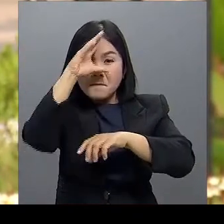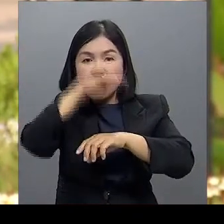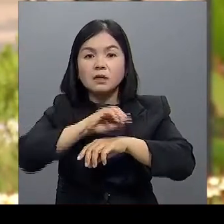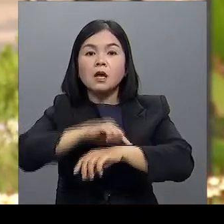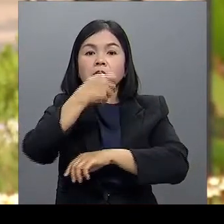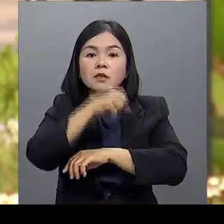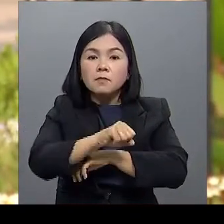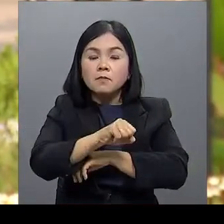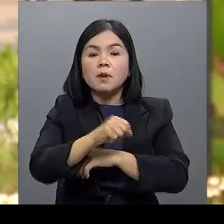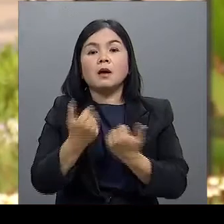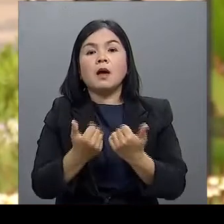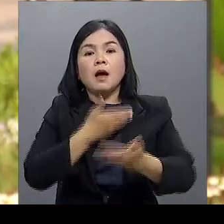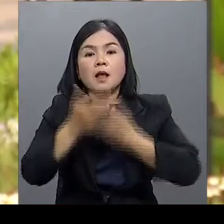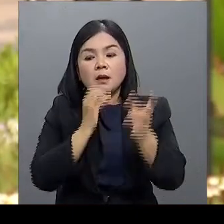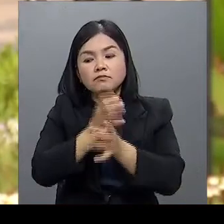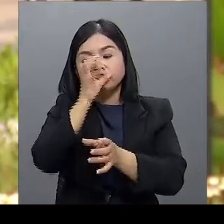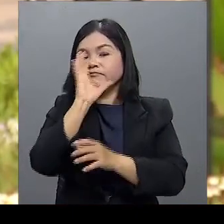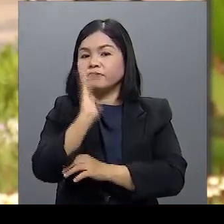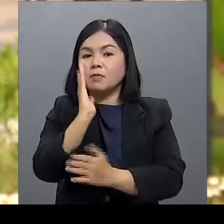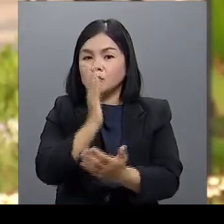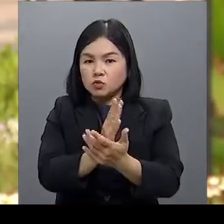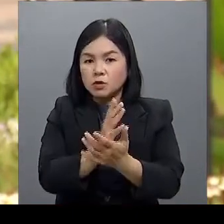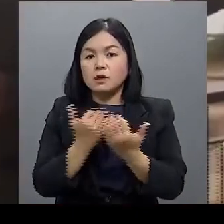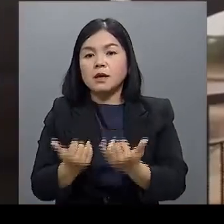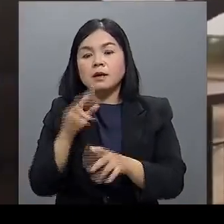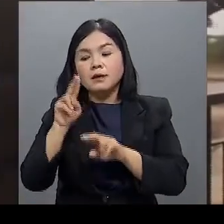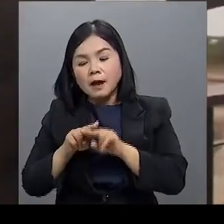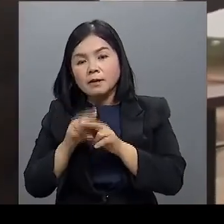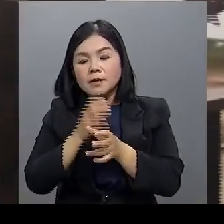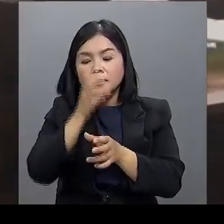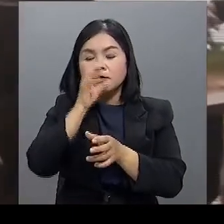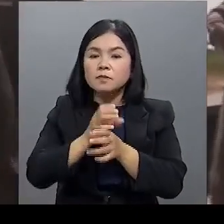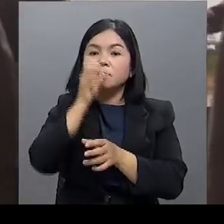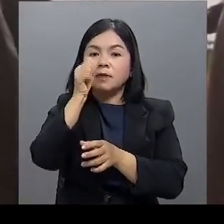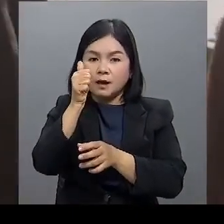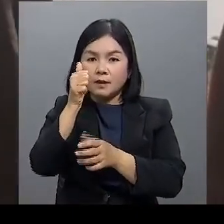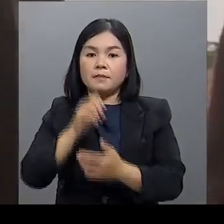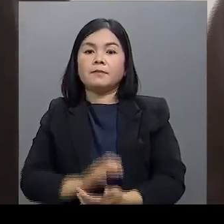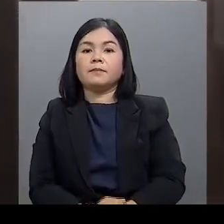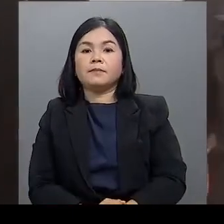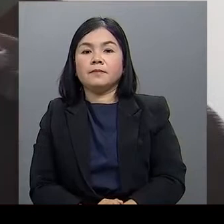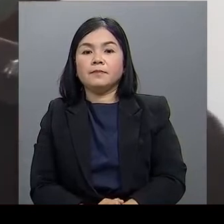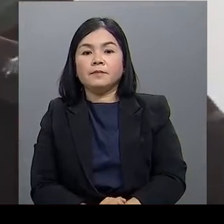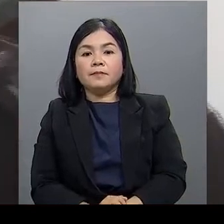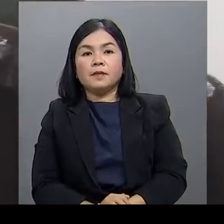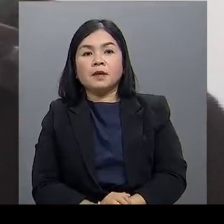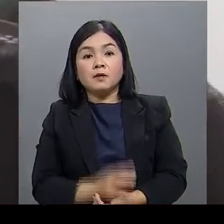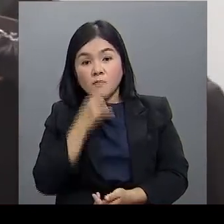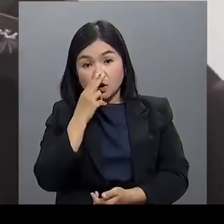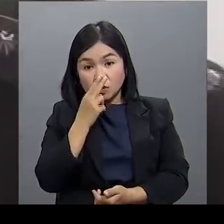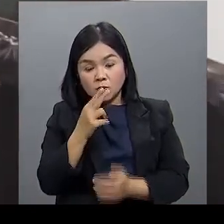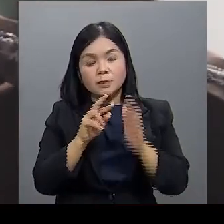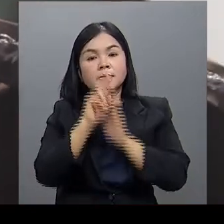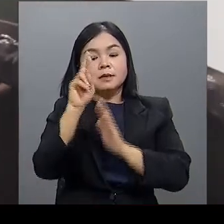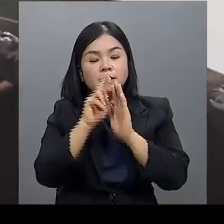จำหน่ายเครื่องดื่มแอลกอฮอล์แล้วก็ให้นั่งดื่มได้นะครับ ส่วนที่จังหวัดเชียงรายเจ้าหน้าที่ประจำด่